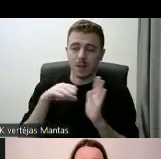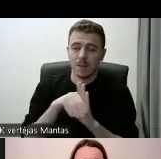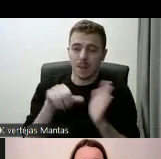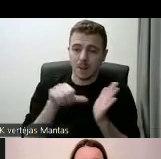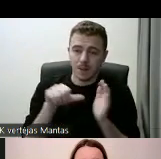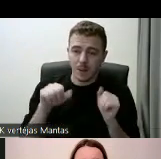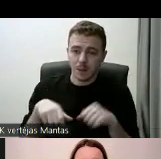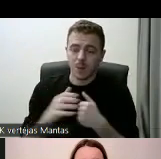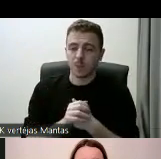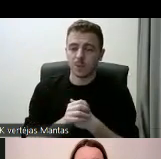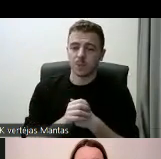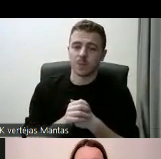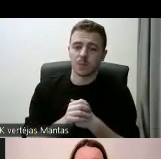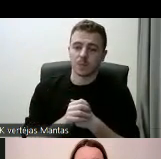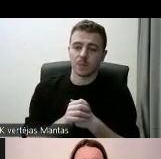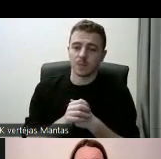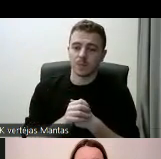įtraukti,